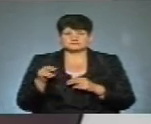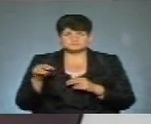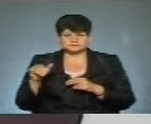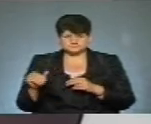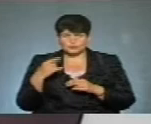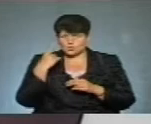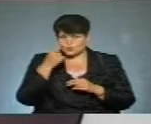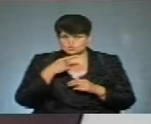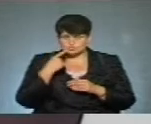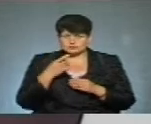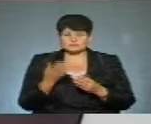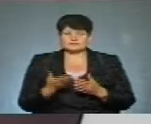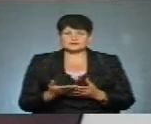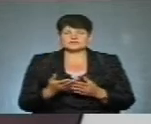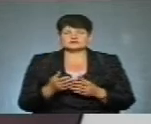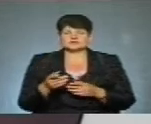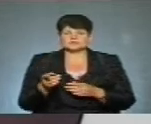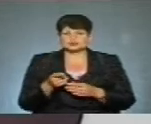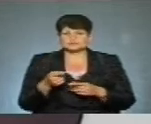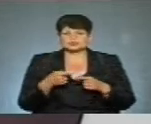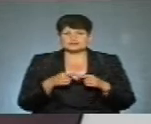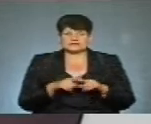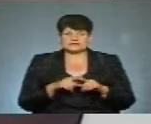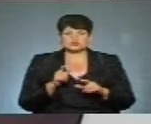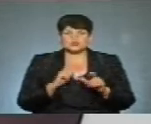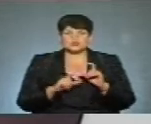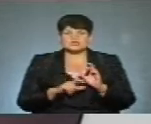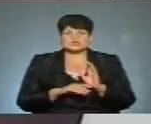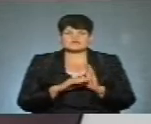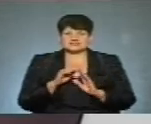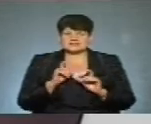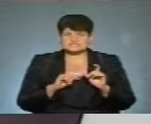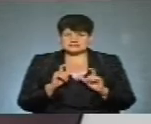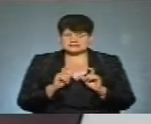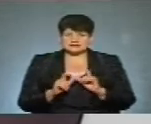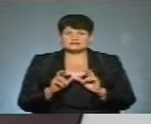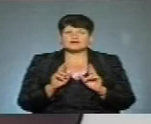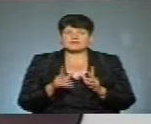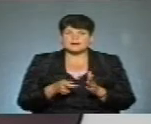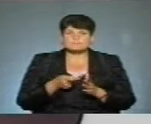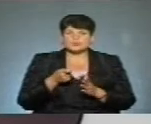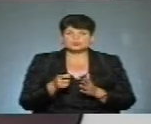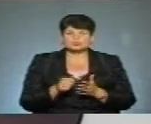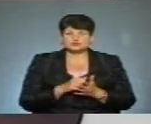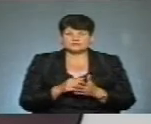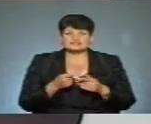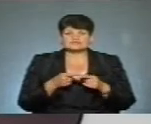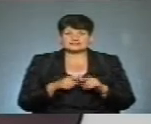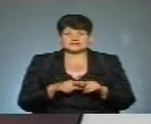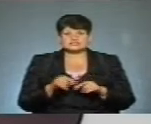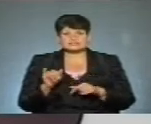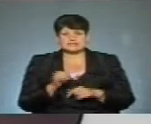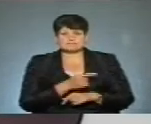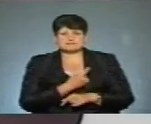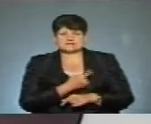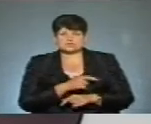відповідальний секретар приймальної комісії Тернопільського технічного університету Василь Кобельник. Як подають документи у технічному і